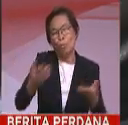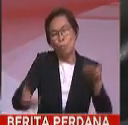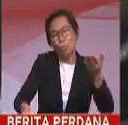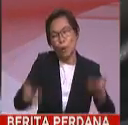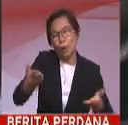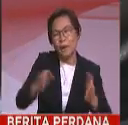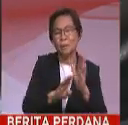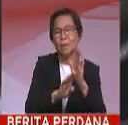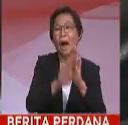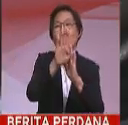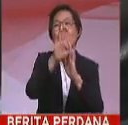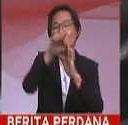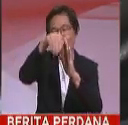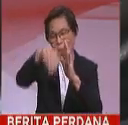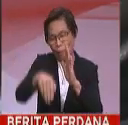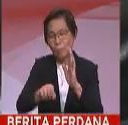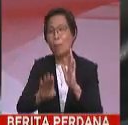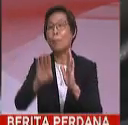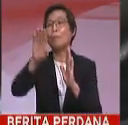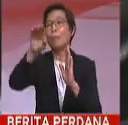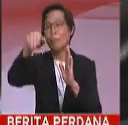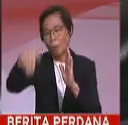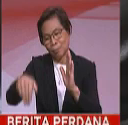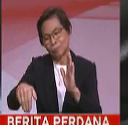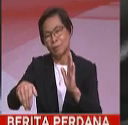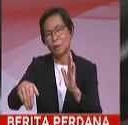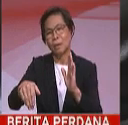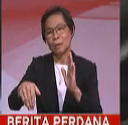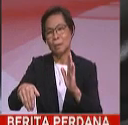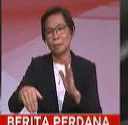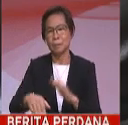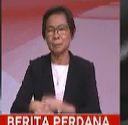membuat penurunan sedikit sebelum ianya kembali kepada